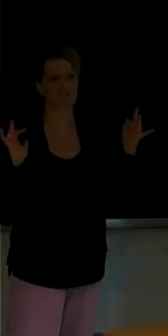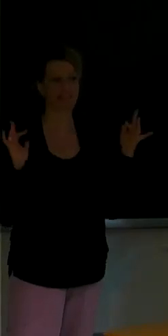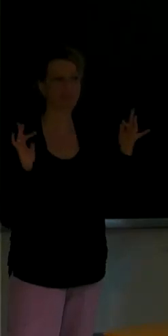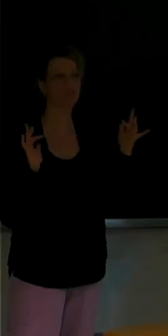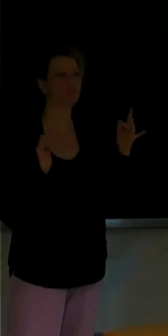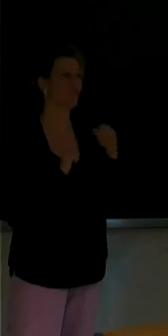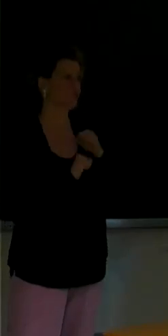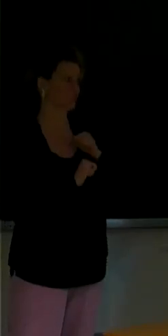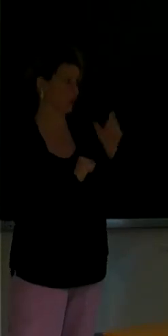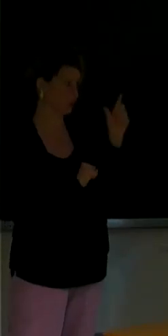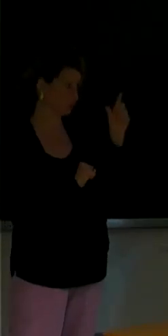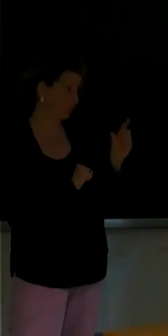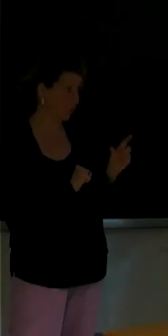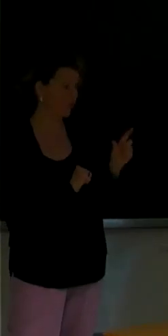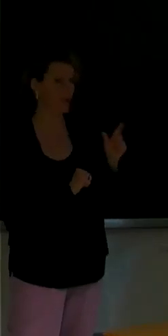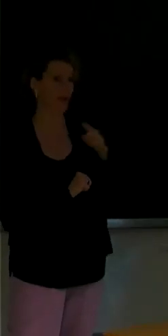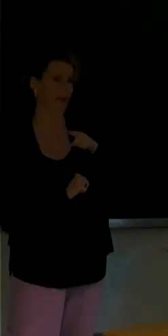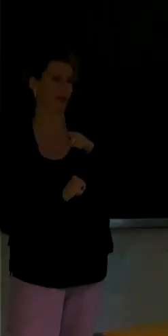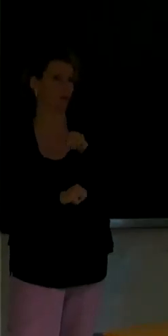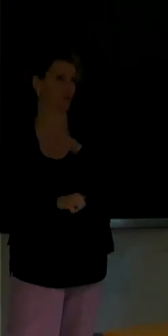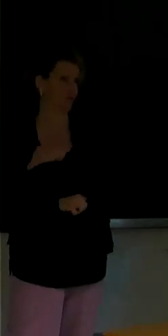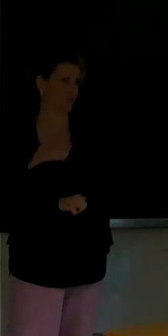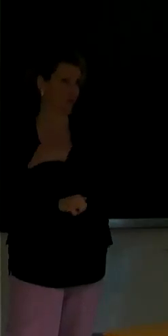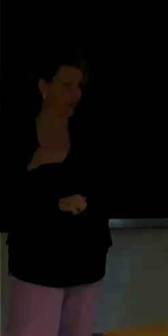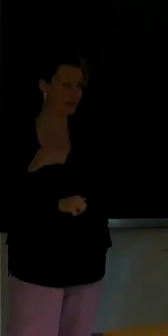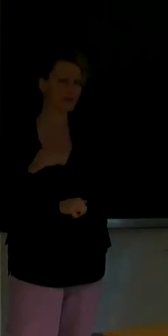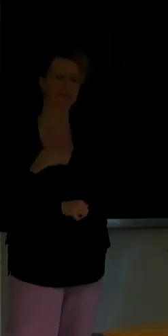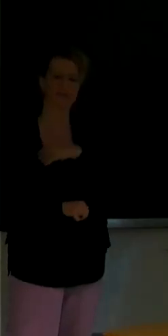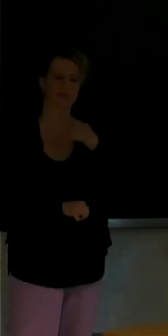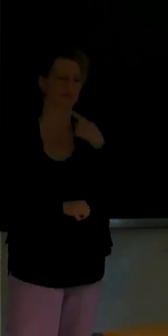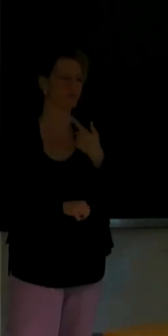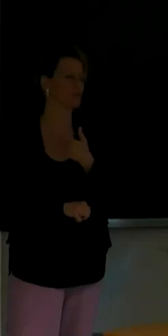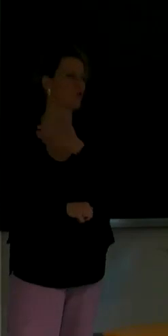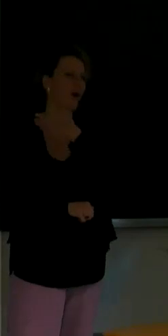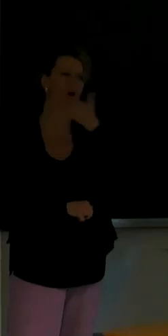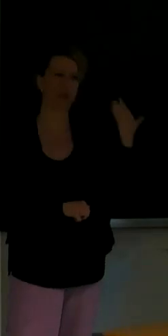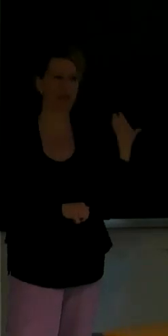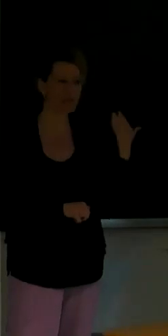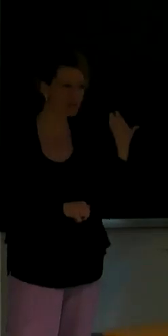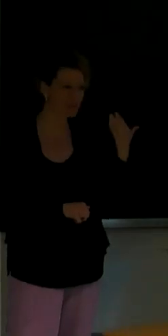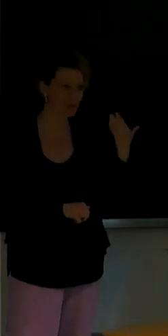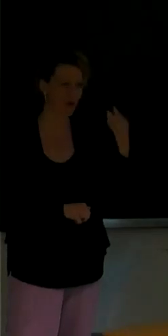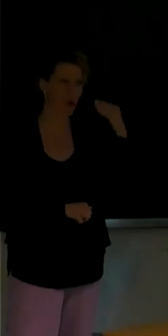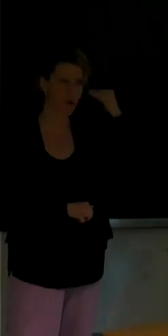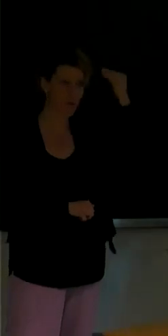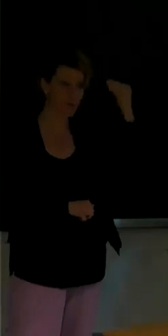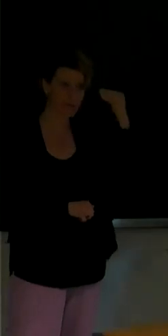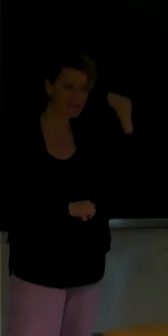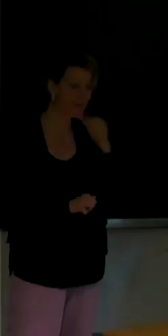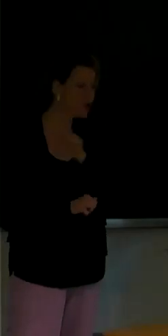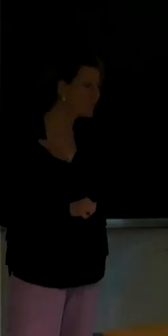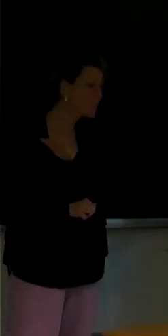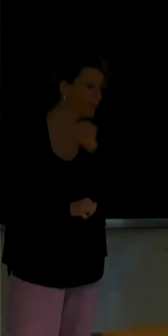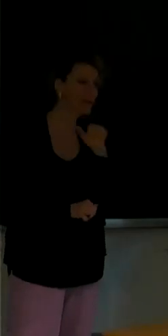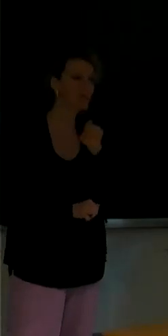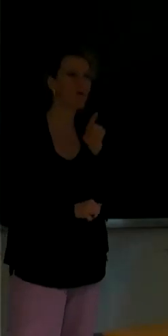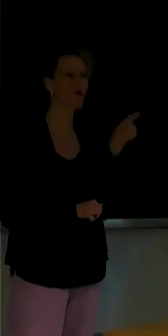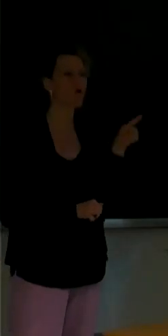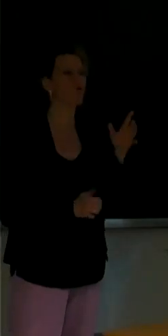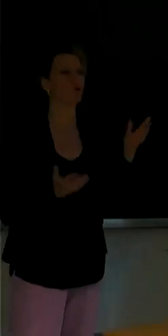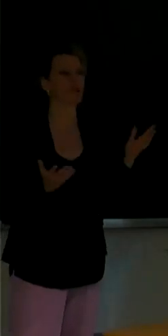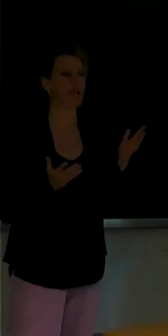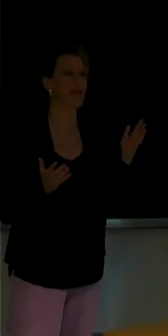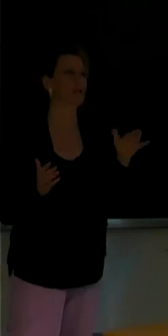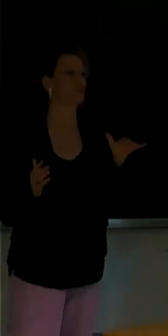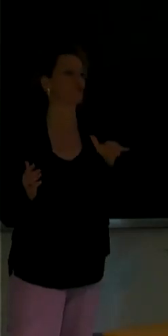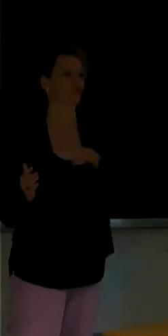effettivamente noi studenti siamo al centro dei loro problemi, siamo il loro obiettivo principale. Fanno veramente